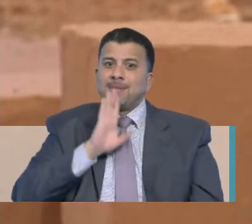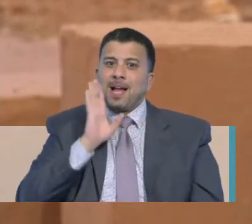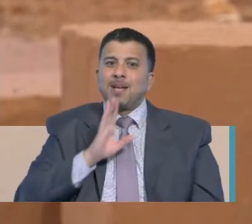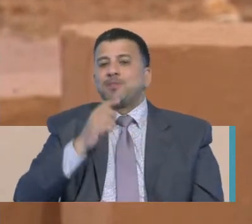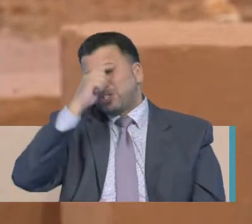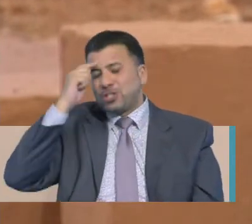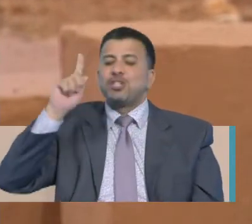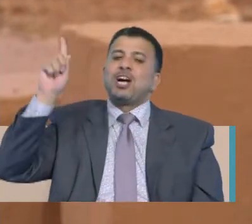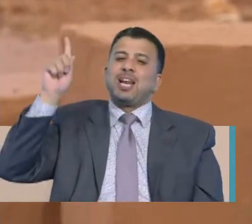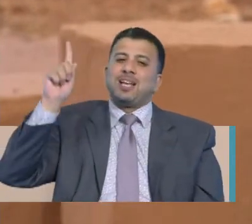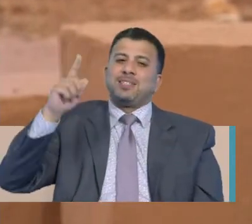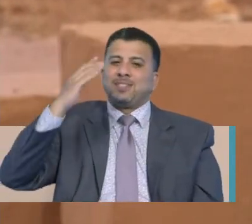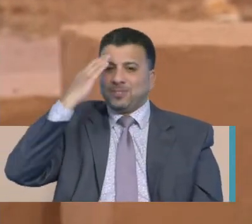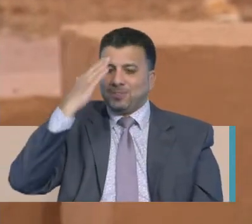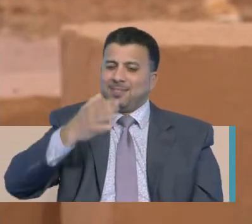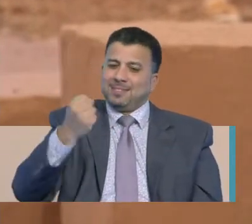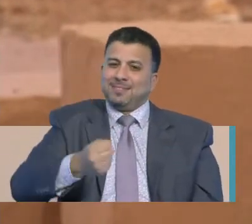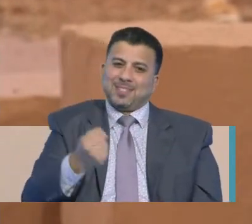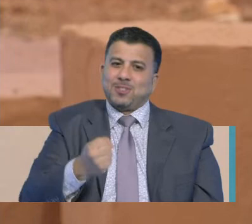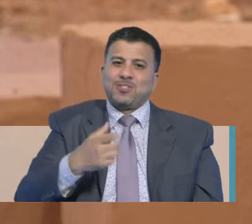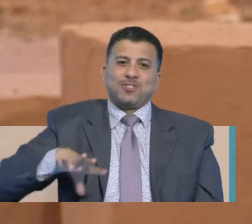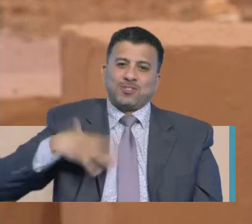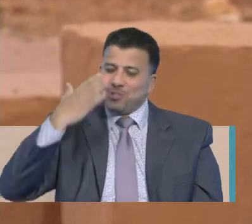إن شاء الله.